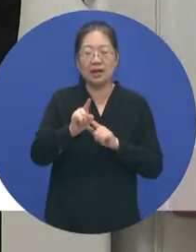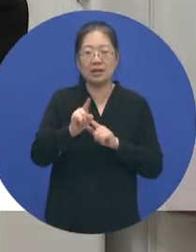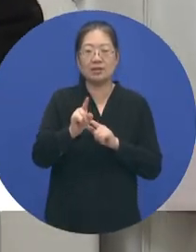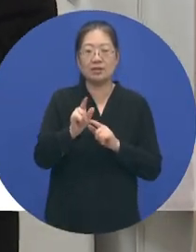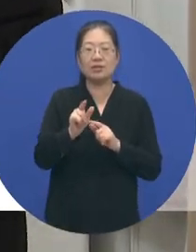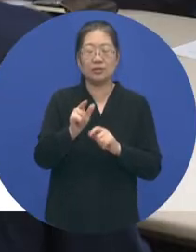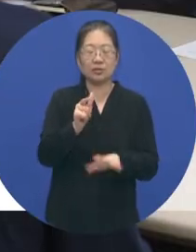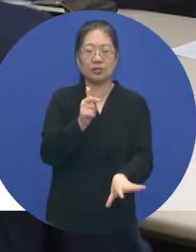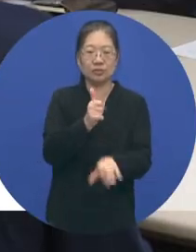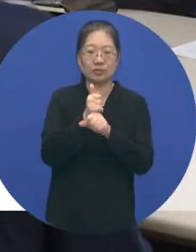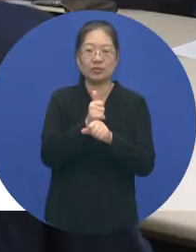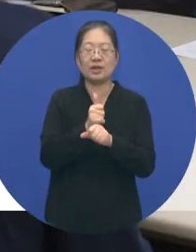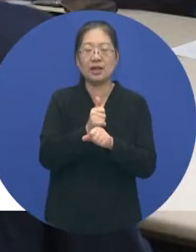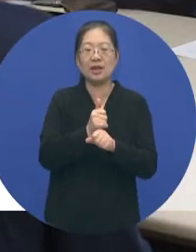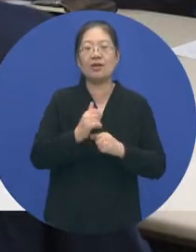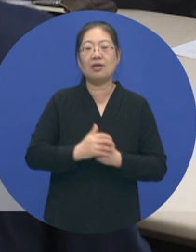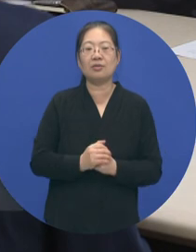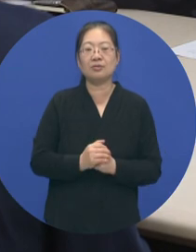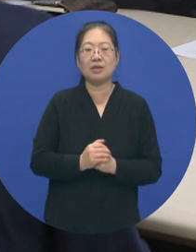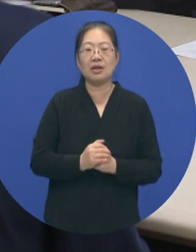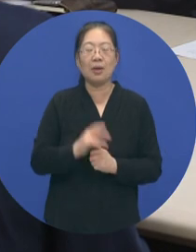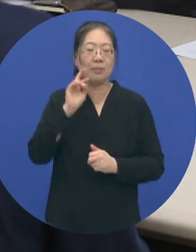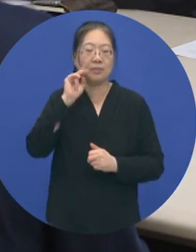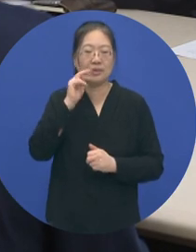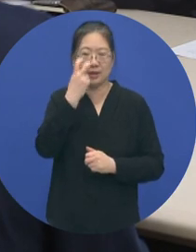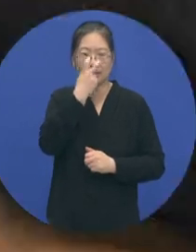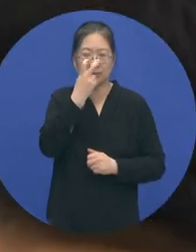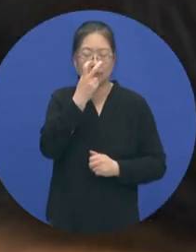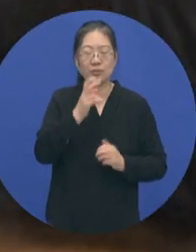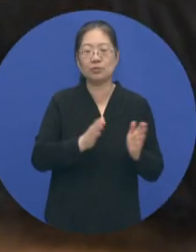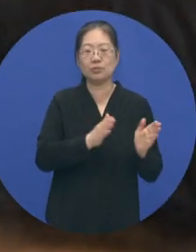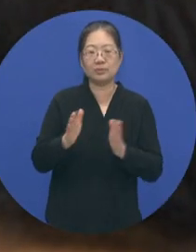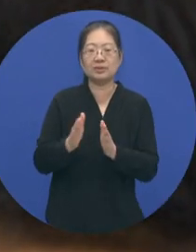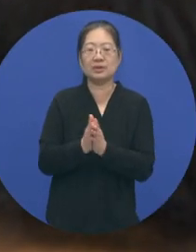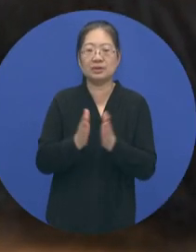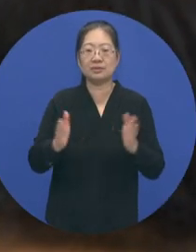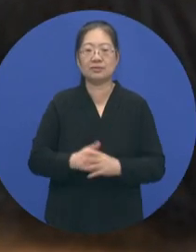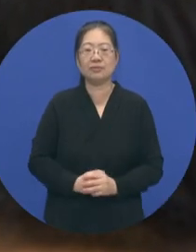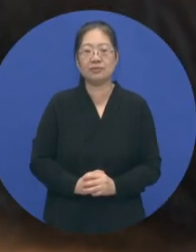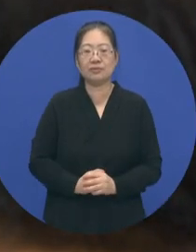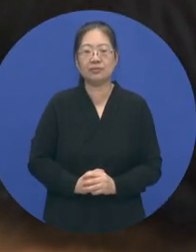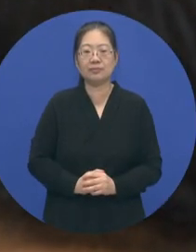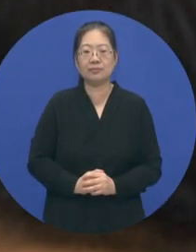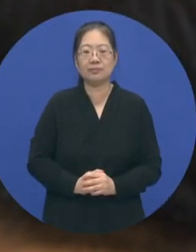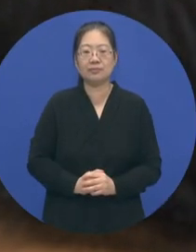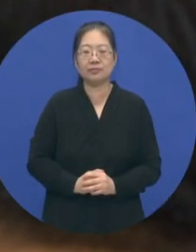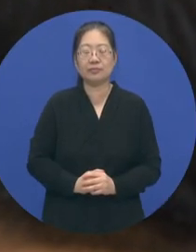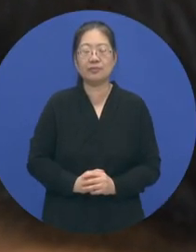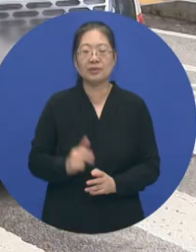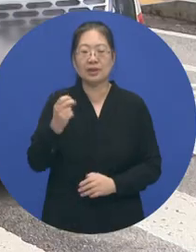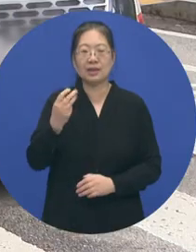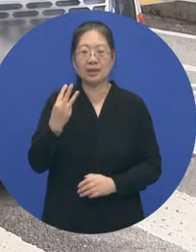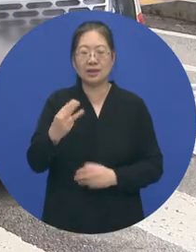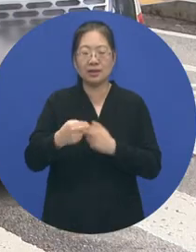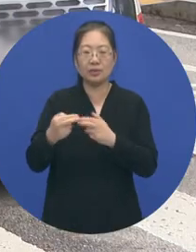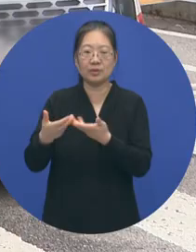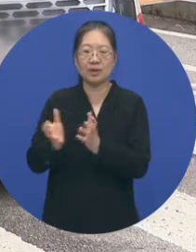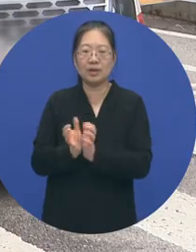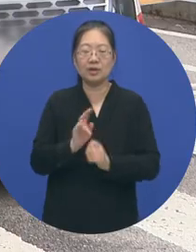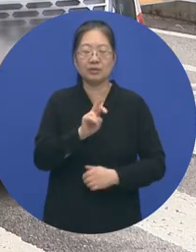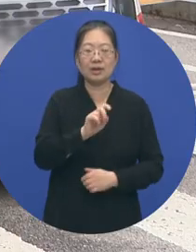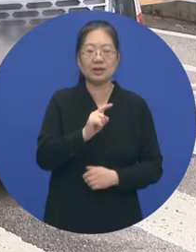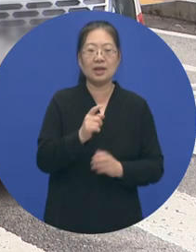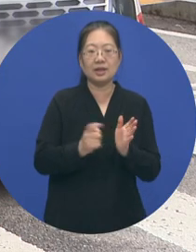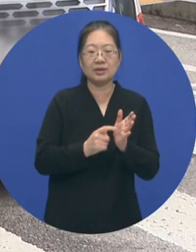한 재난안전대책본부를 구성하고 비상진료체계를 가동했습니다. 도내 73개 응급의료기관과